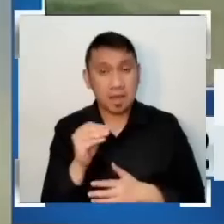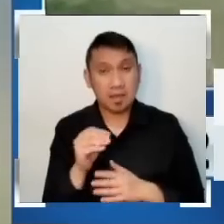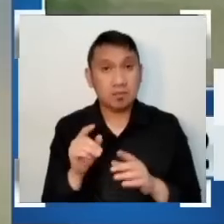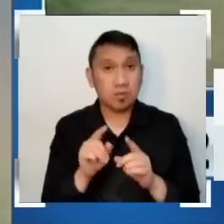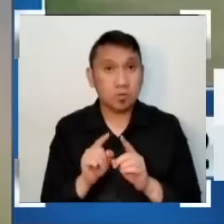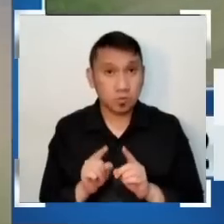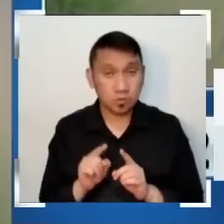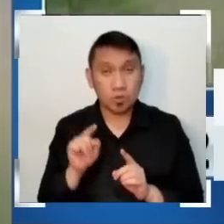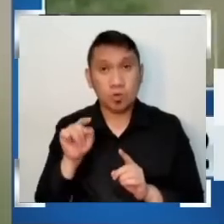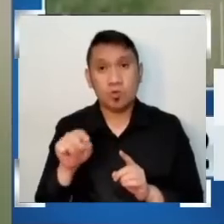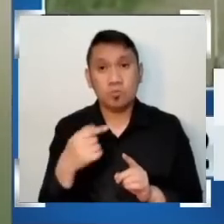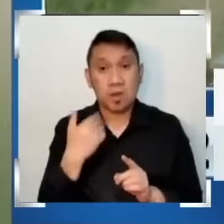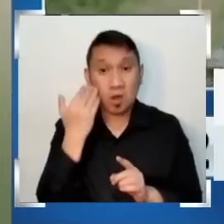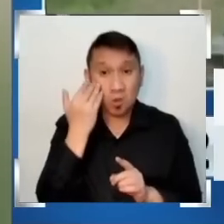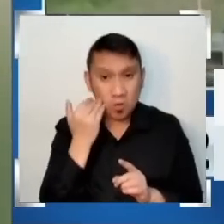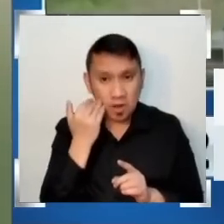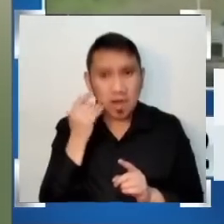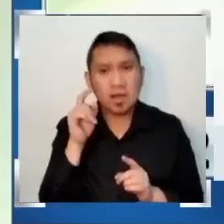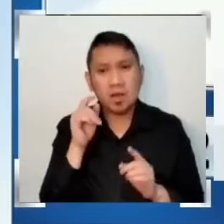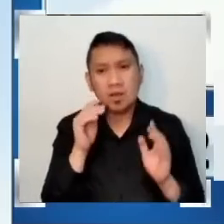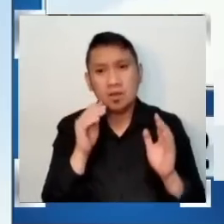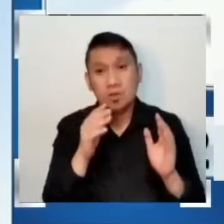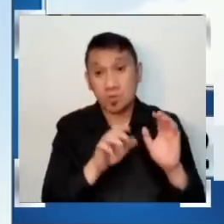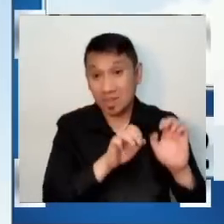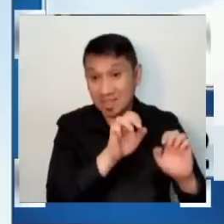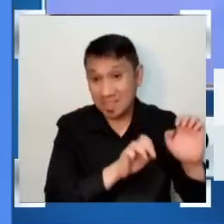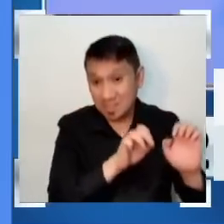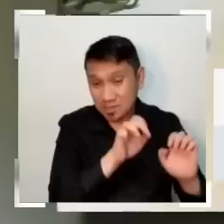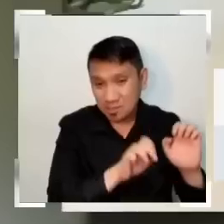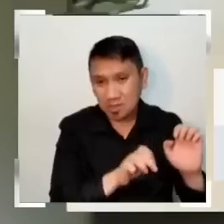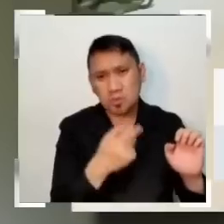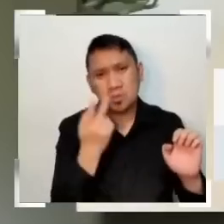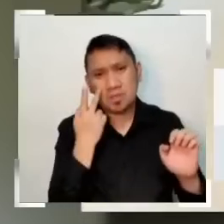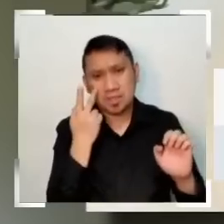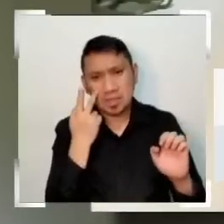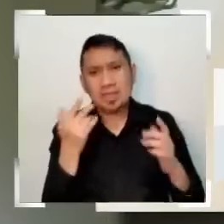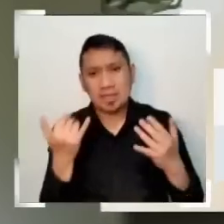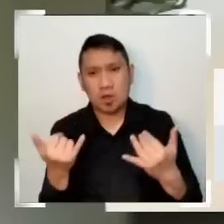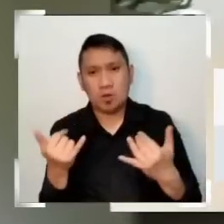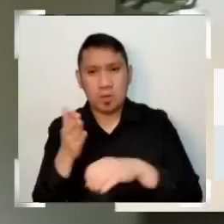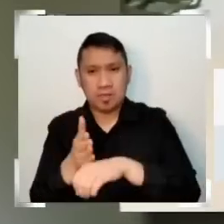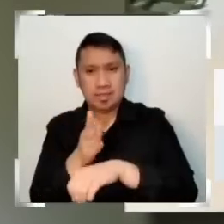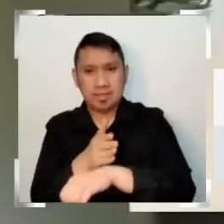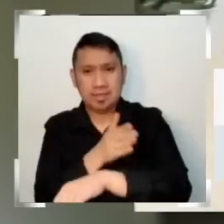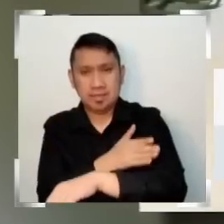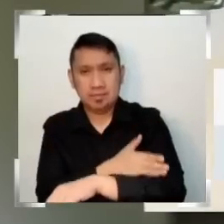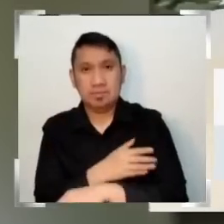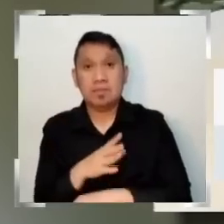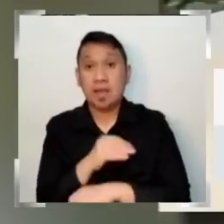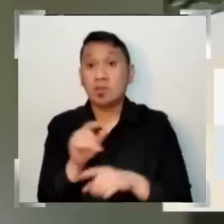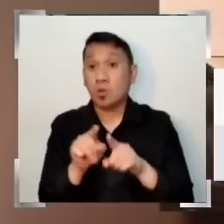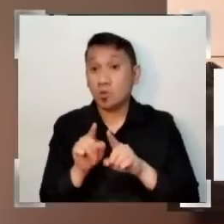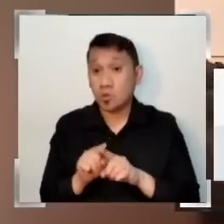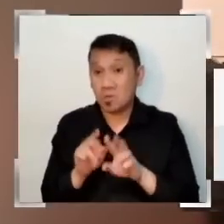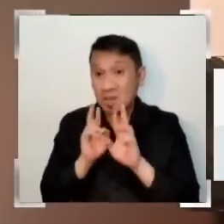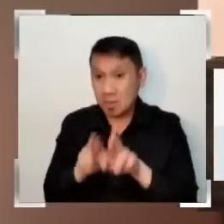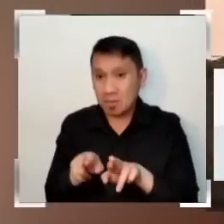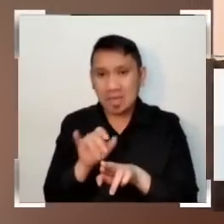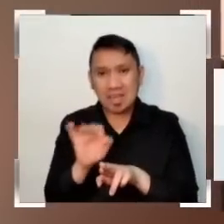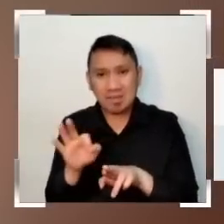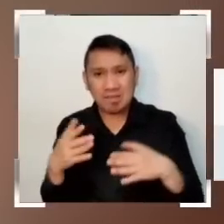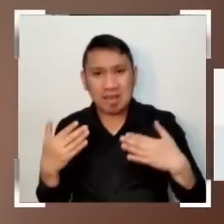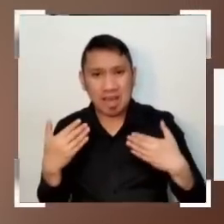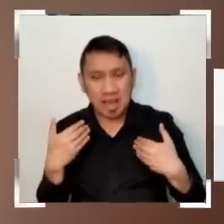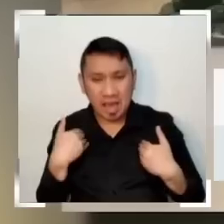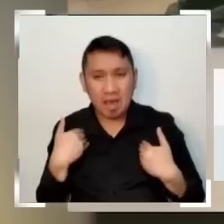that come out during the assessment ng kakayahan natin. Pati ang pagresponde sakaling magkaroon ng nuclear